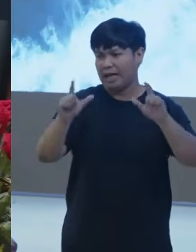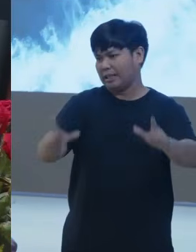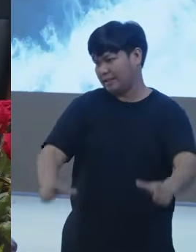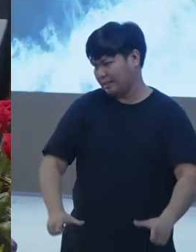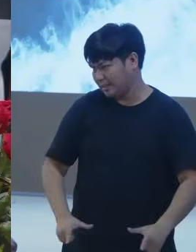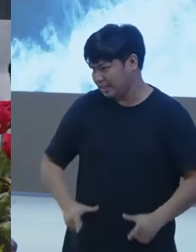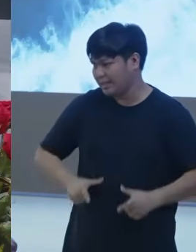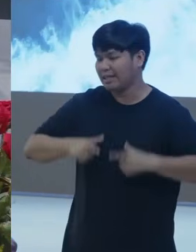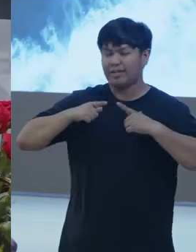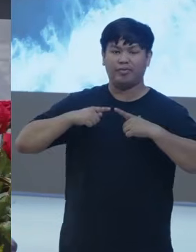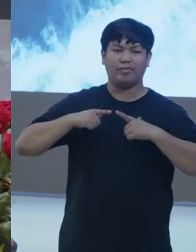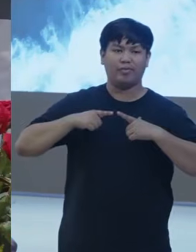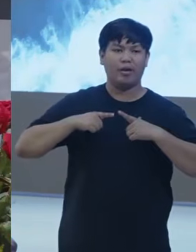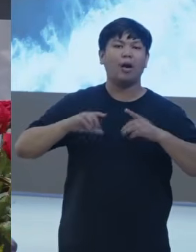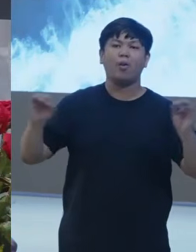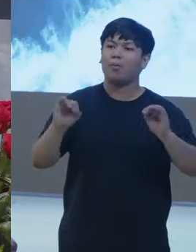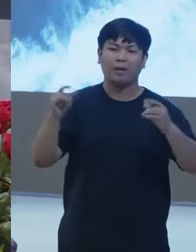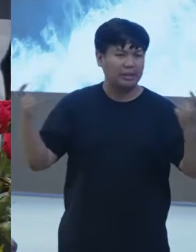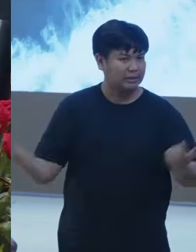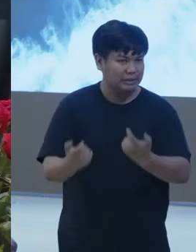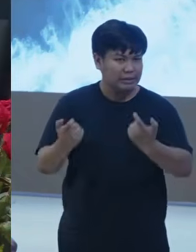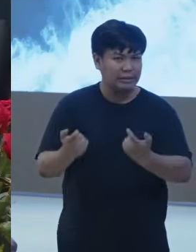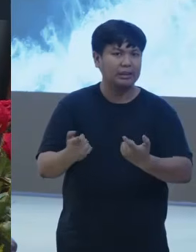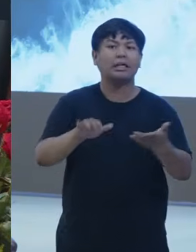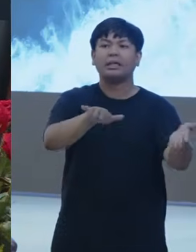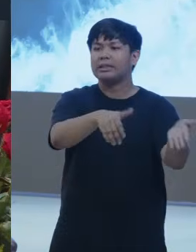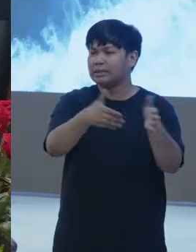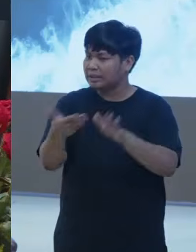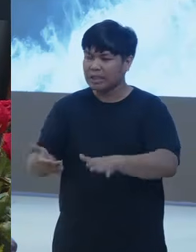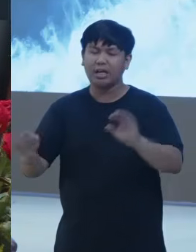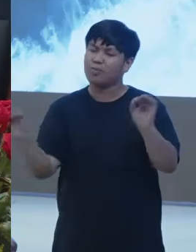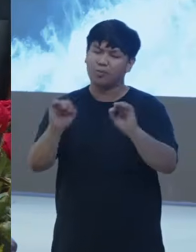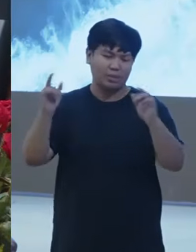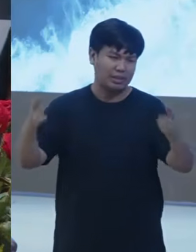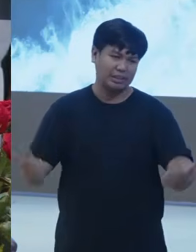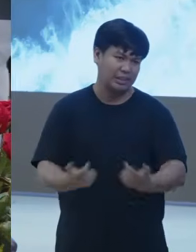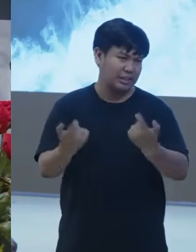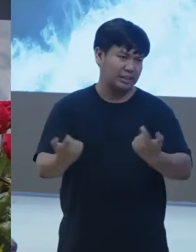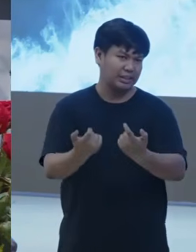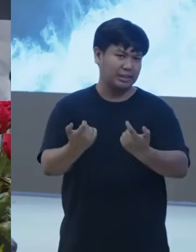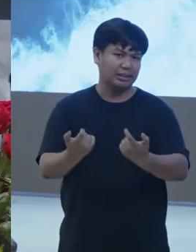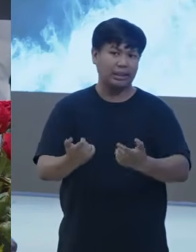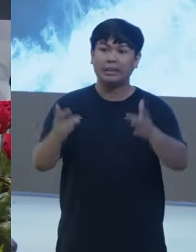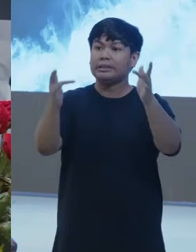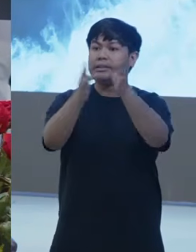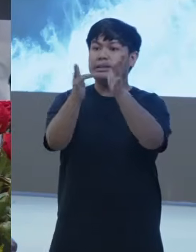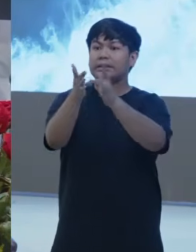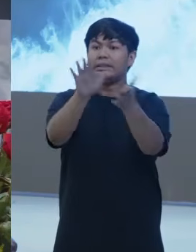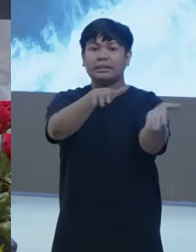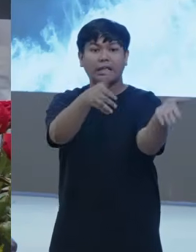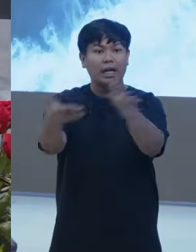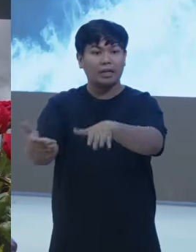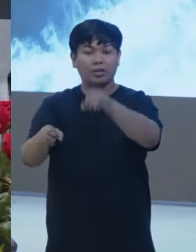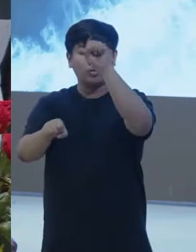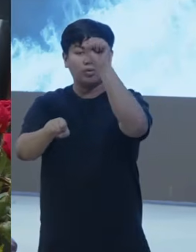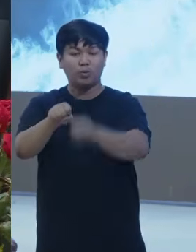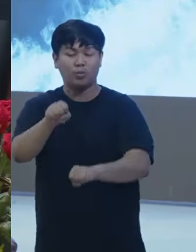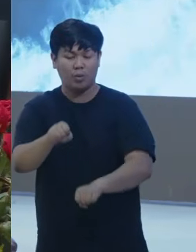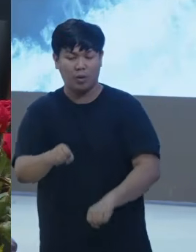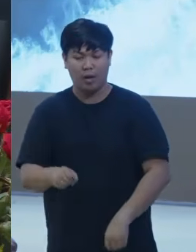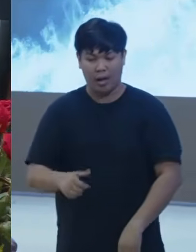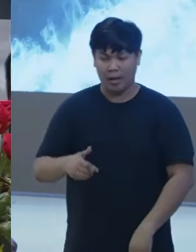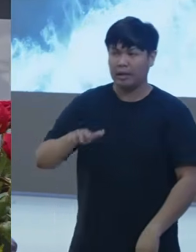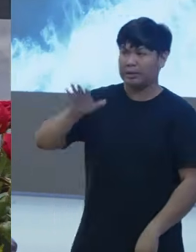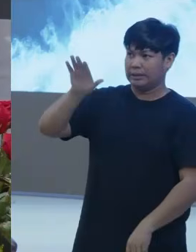ng walang sala. Nabuhay siya ng walang sala upang ibigay ang kanyang katuwiran sa atin. Namatay siya ng